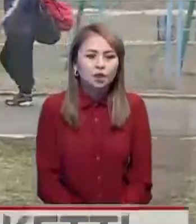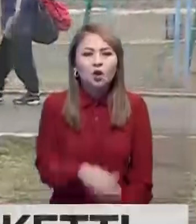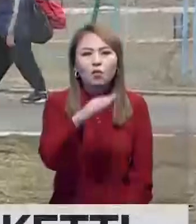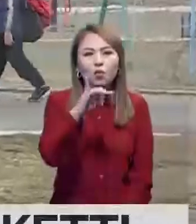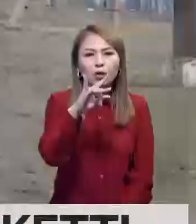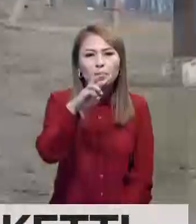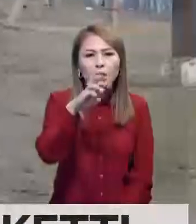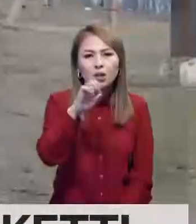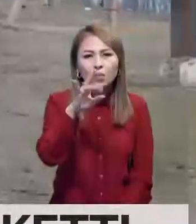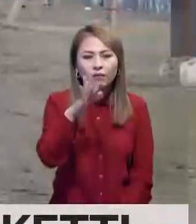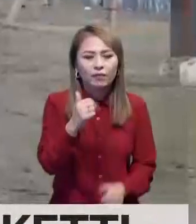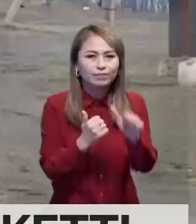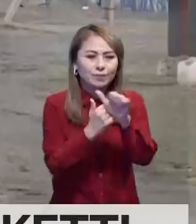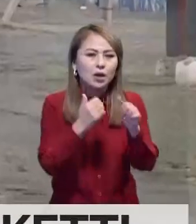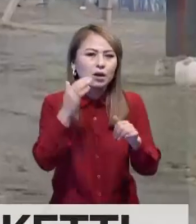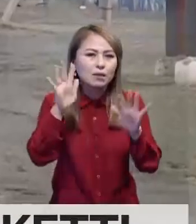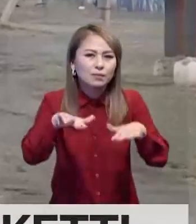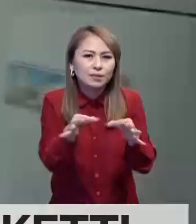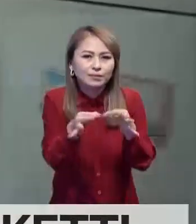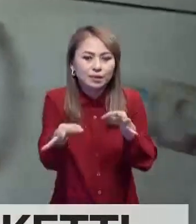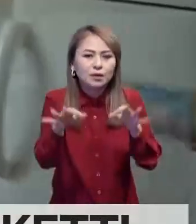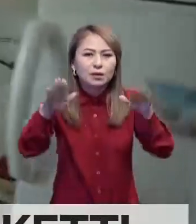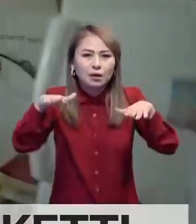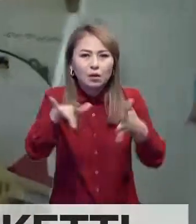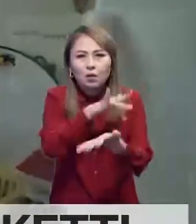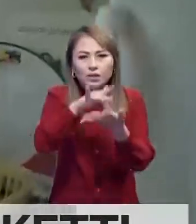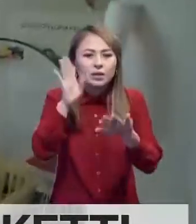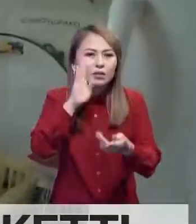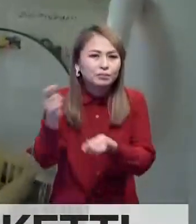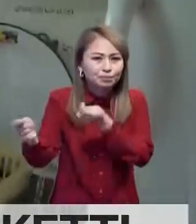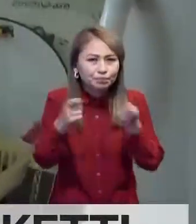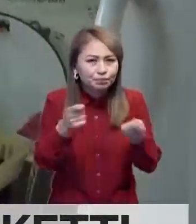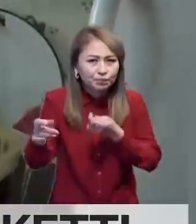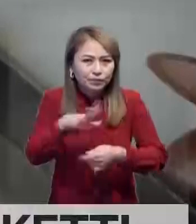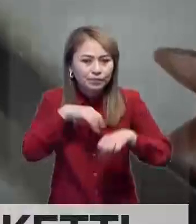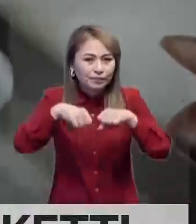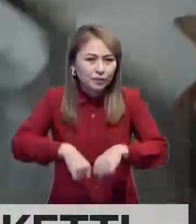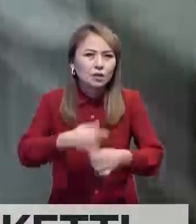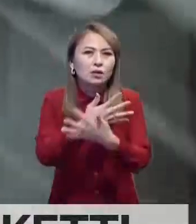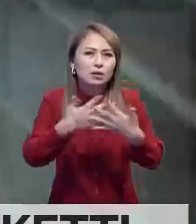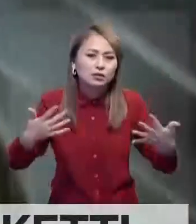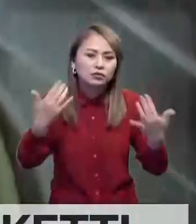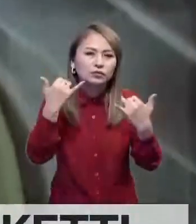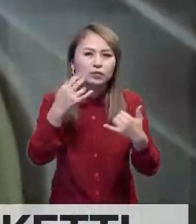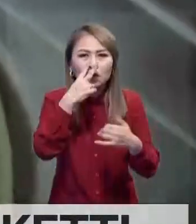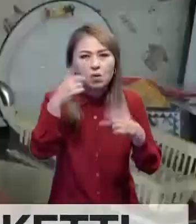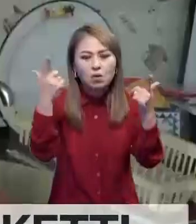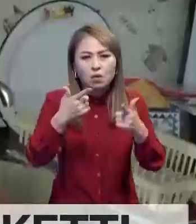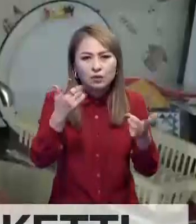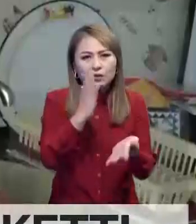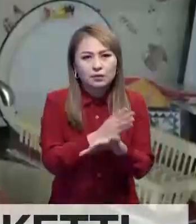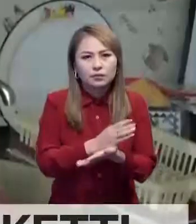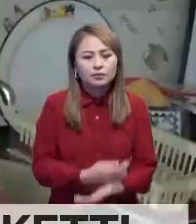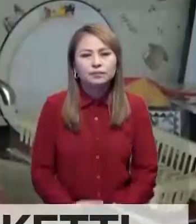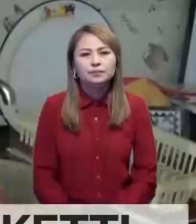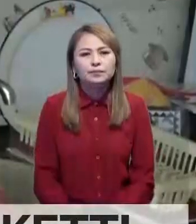Фурманов арқалықтағы тірек ауылдардың бірі. Мұндағы халық бұрын тасымал суды тұтынған. Қазір өркениет игілігінің рахатын көріп отыр.